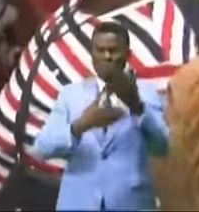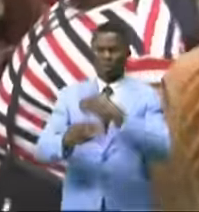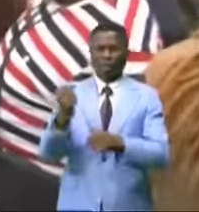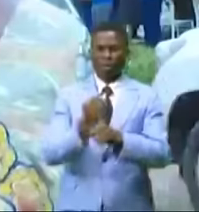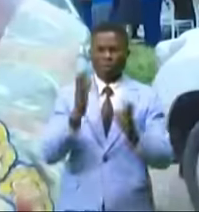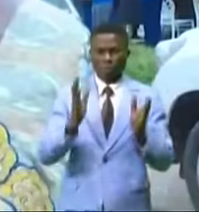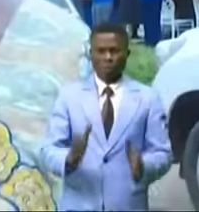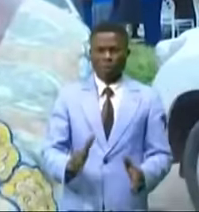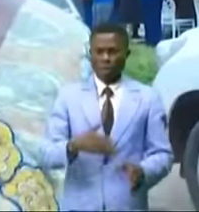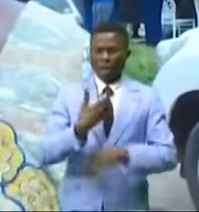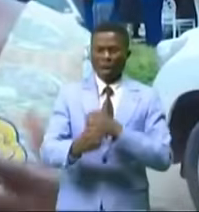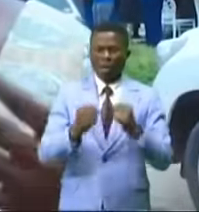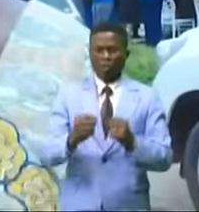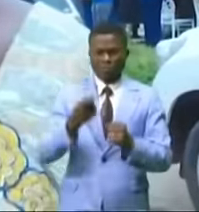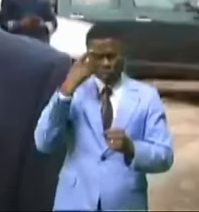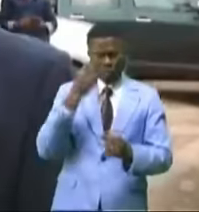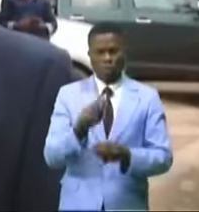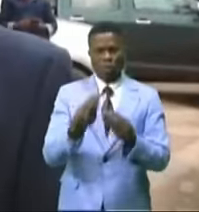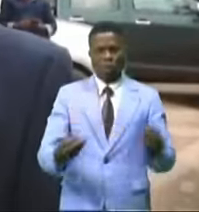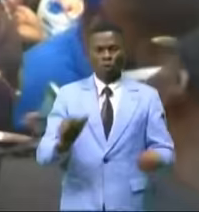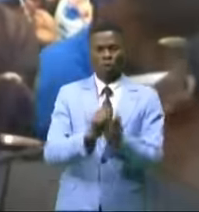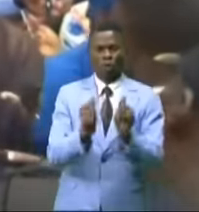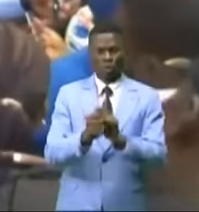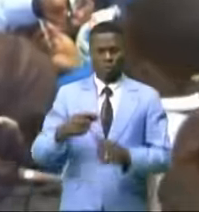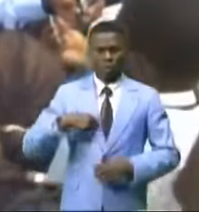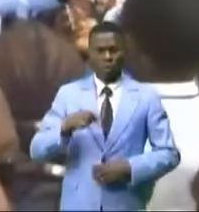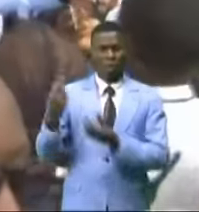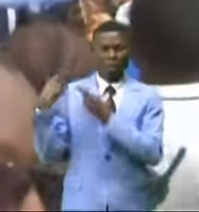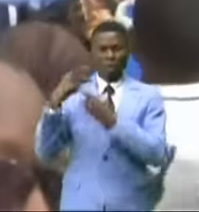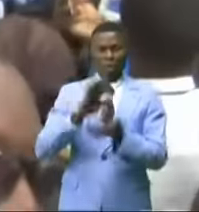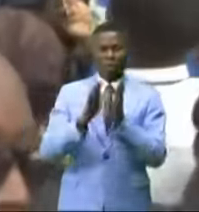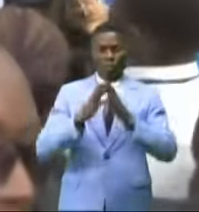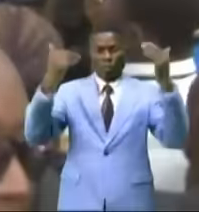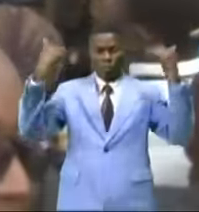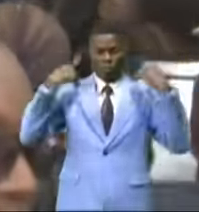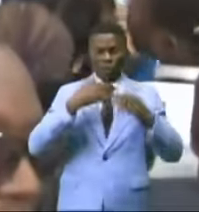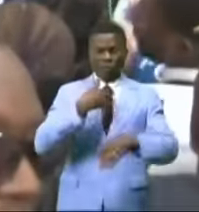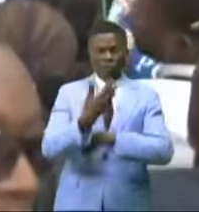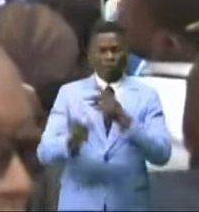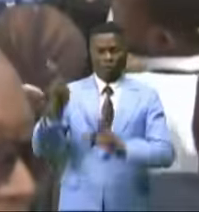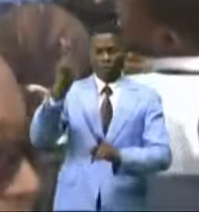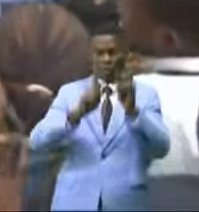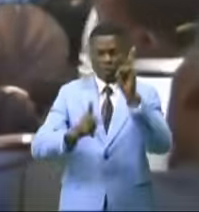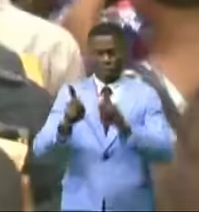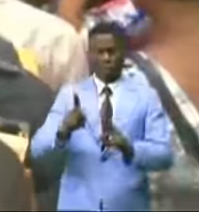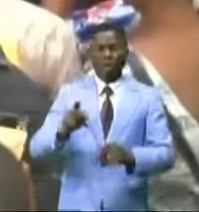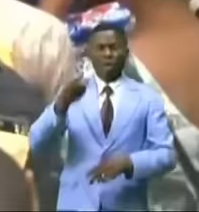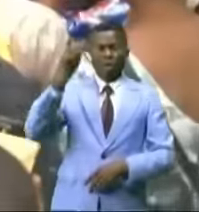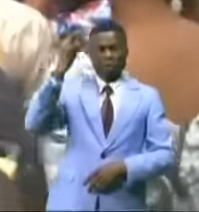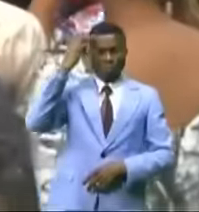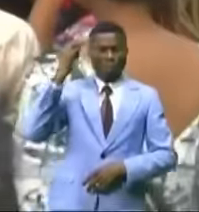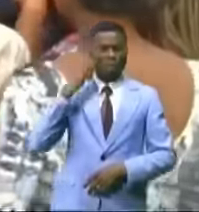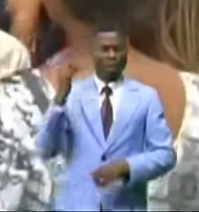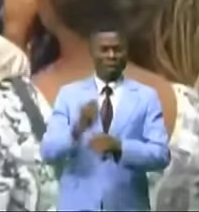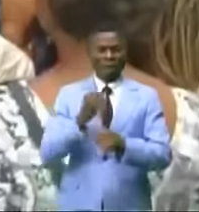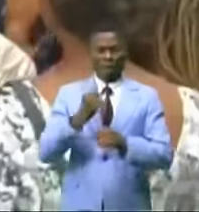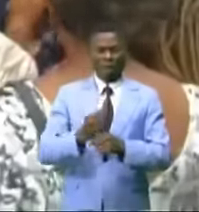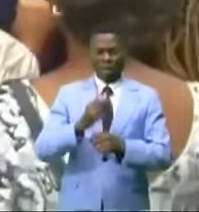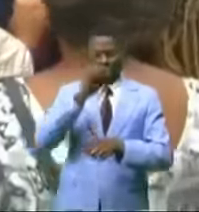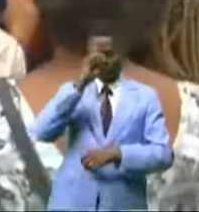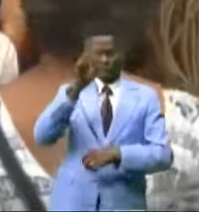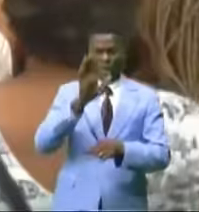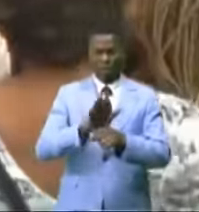Il a fait tout pour résoudre notre problème. Depuis son avènement à la tête de la fonction publique, Jean-Pierre Liaou travaille avec abnégation pour